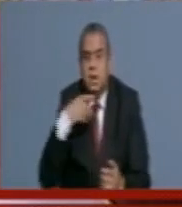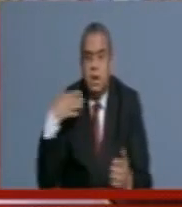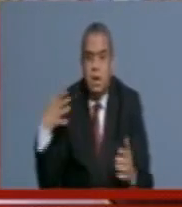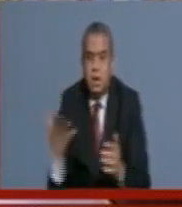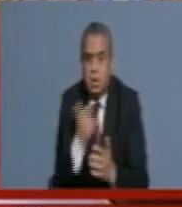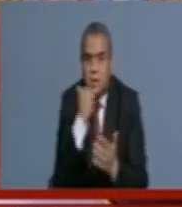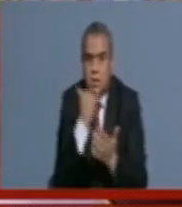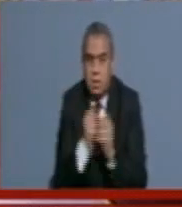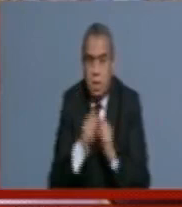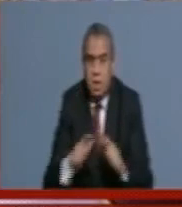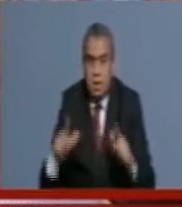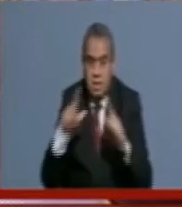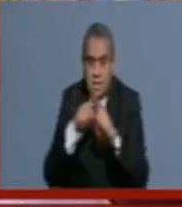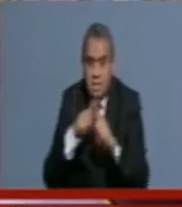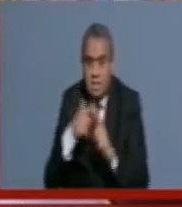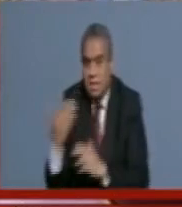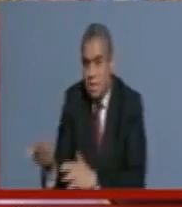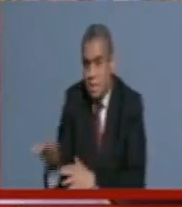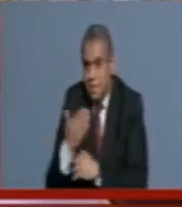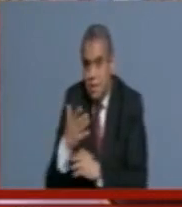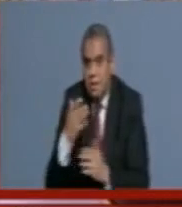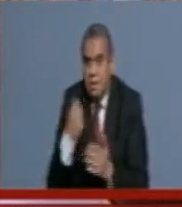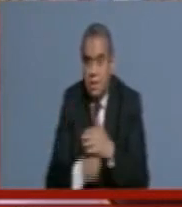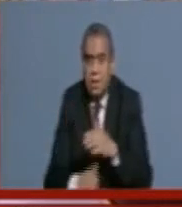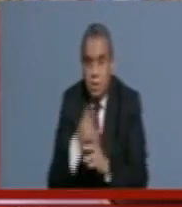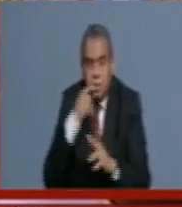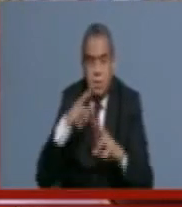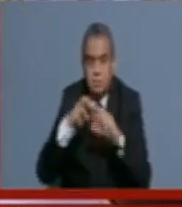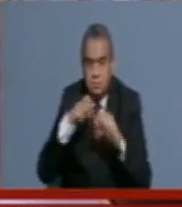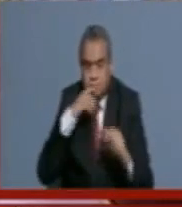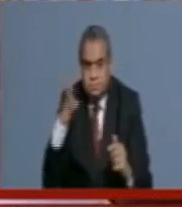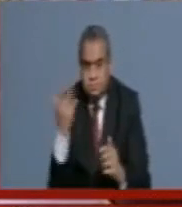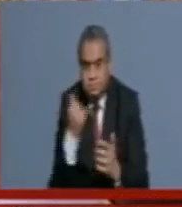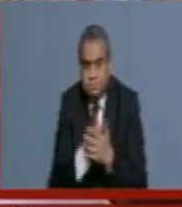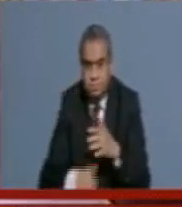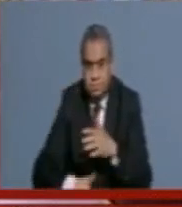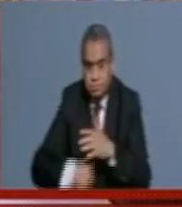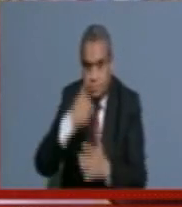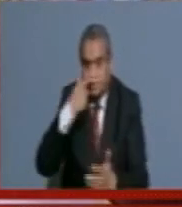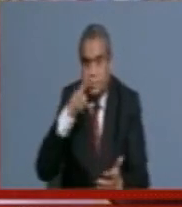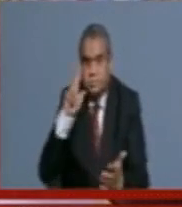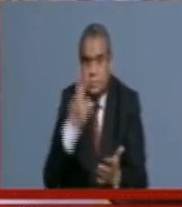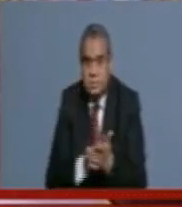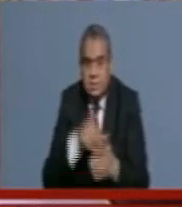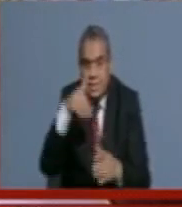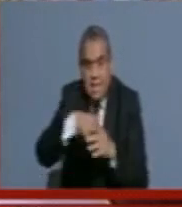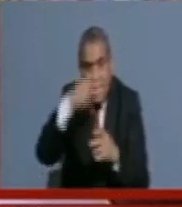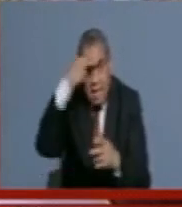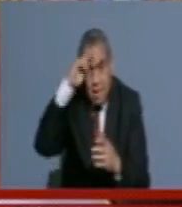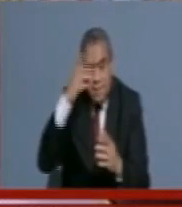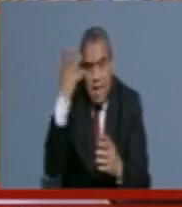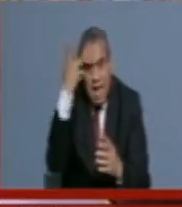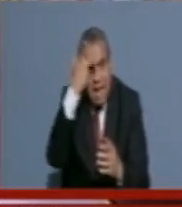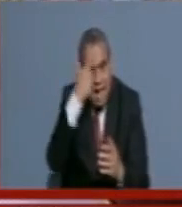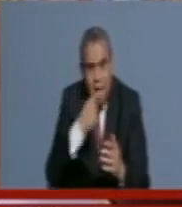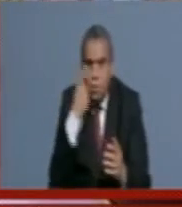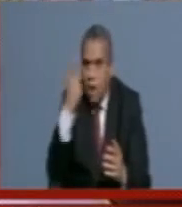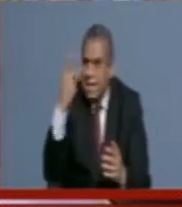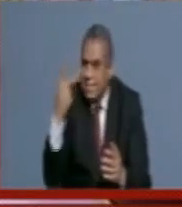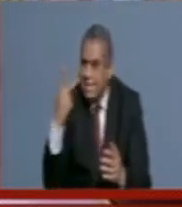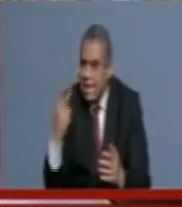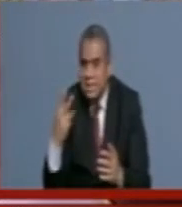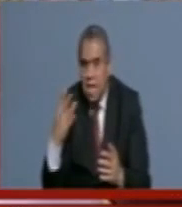لجنة التلقي ولجنة الفحص وانتهاء بإقرار المترشحين وعددهم على ضوءه